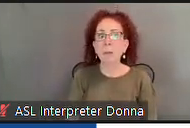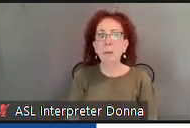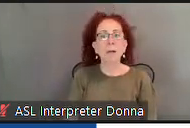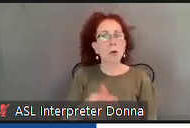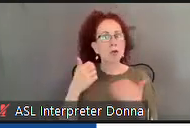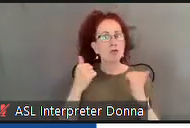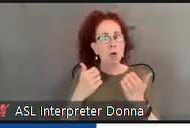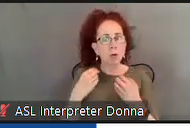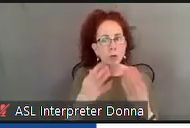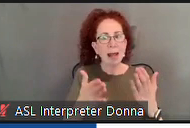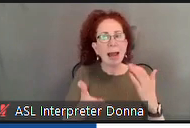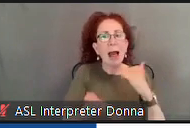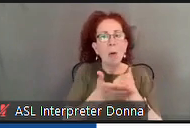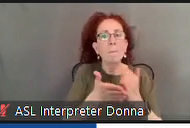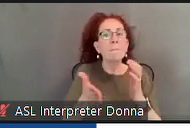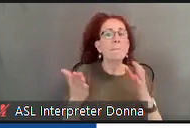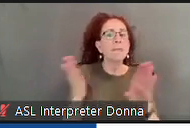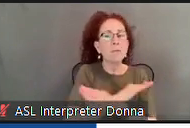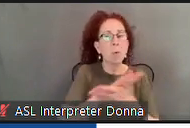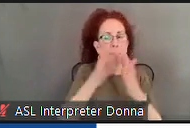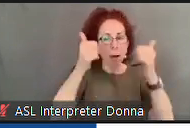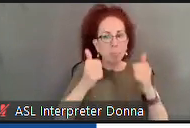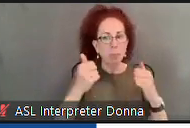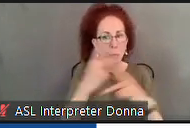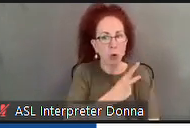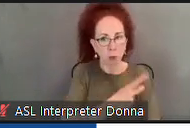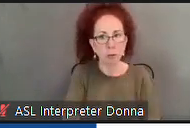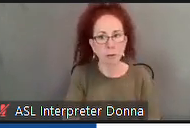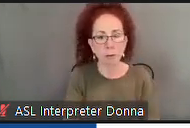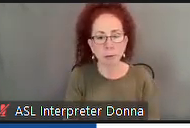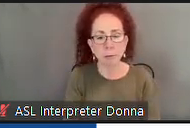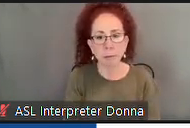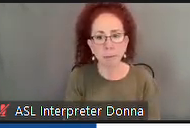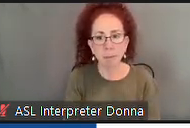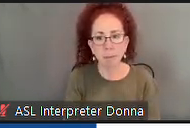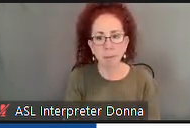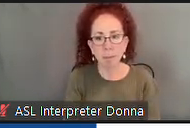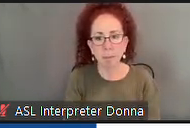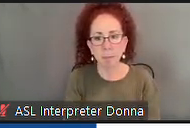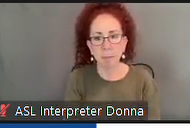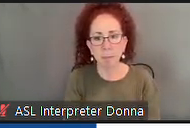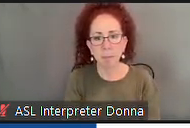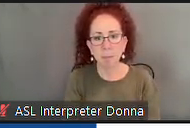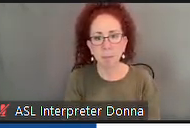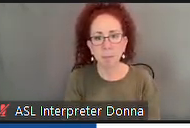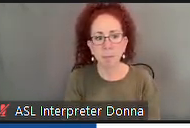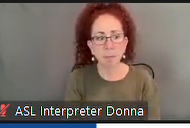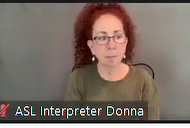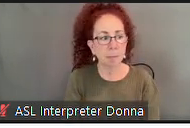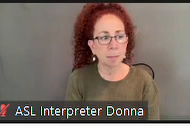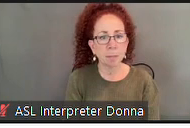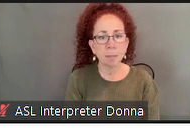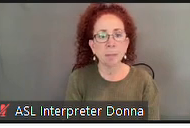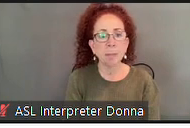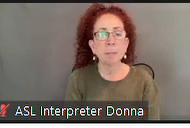种情况。还有如果说他们情况更严重的话，更恶化的话，你们应该怎么帮助他